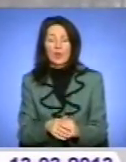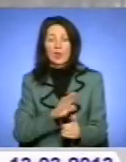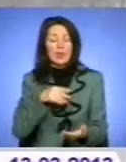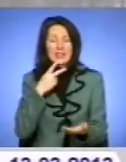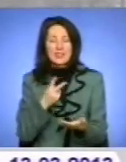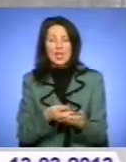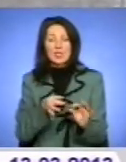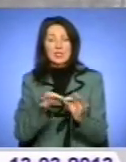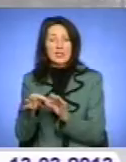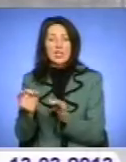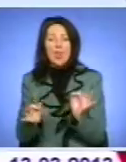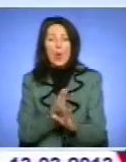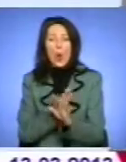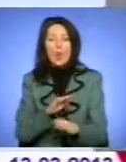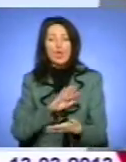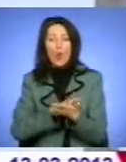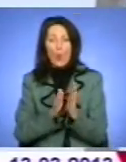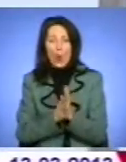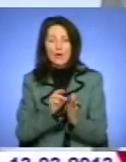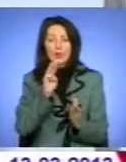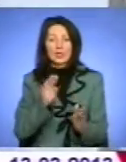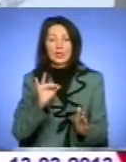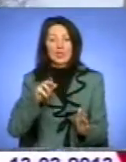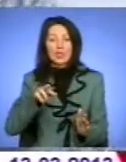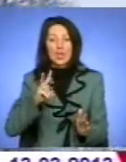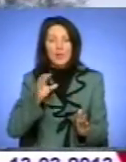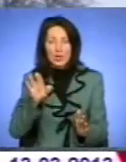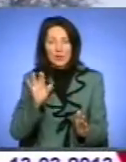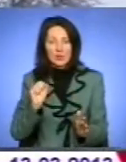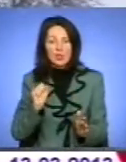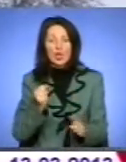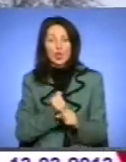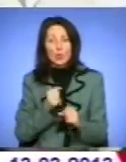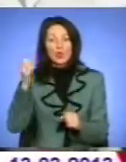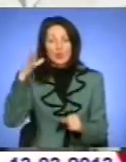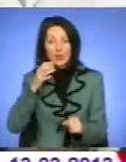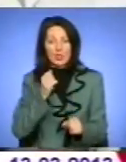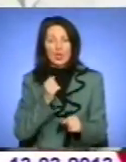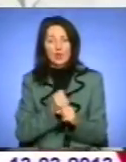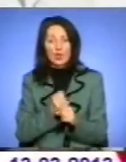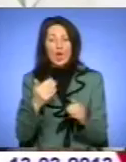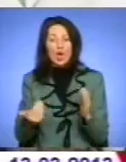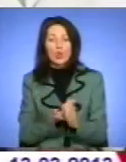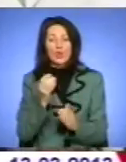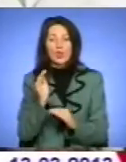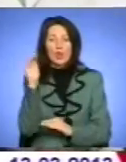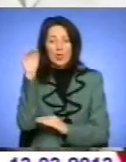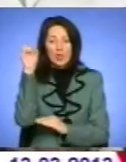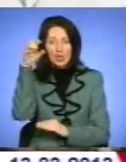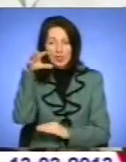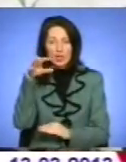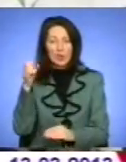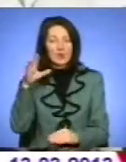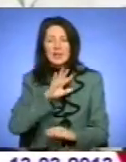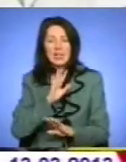Незважаючи на складні погодні умови, у Шимківцях зробили освітлення, встановили нові ліхтарі. Освітлення не було, я ще пам'ятаю, що освітлення було в